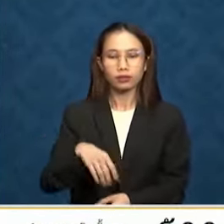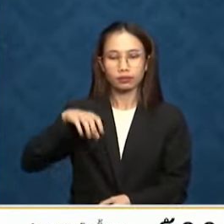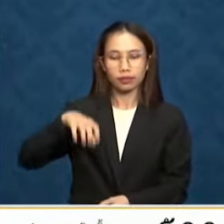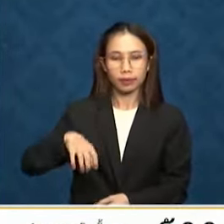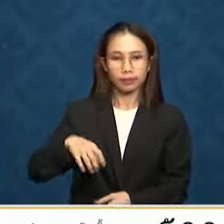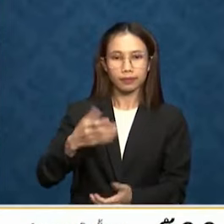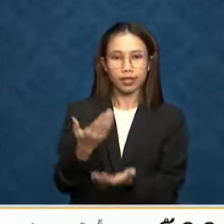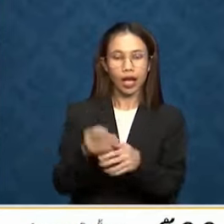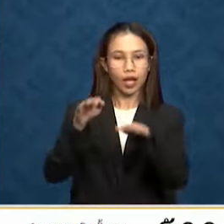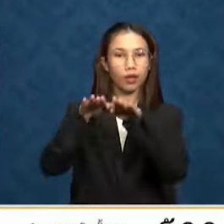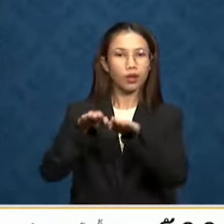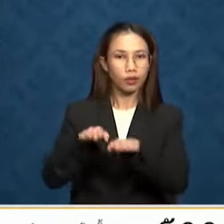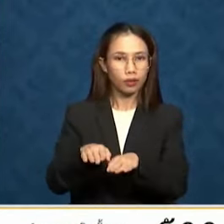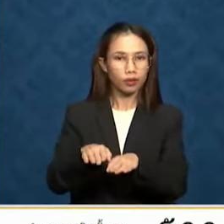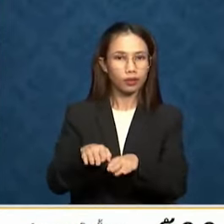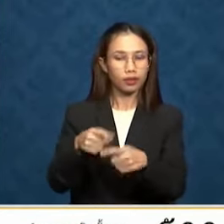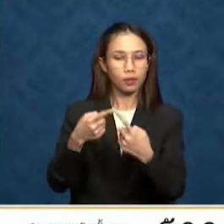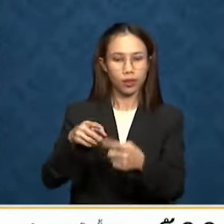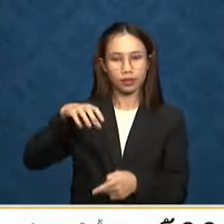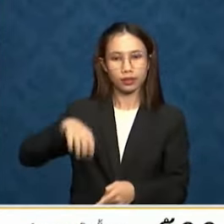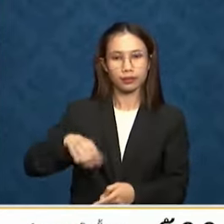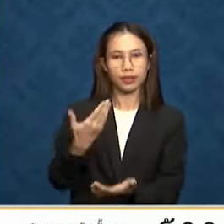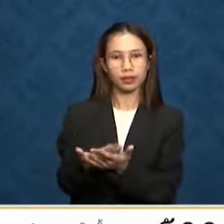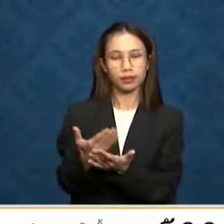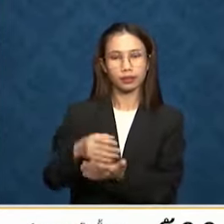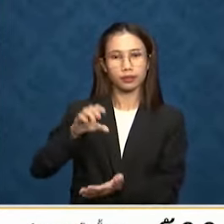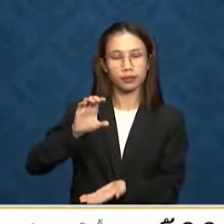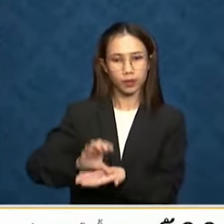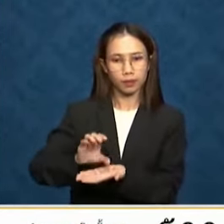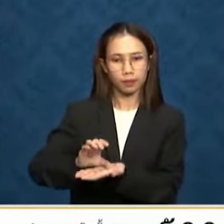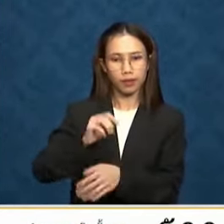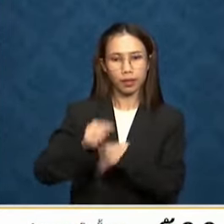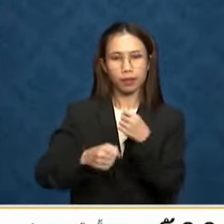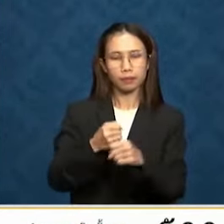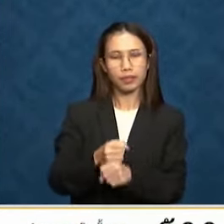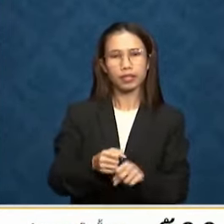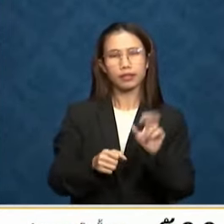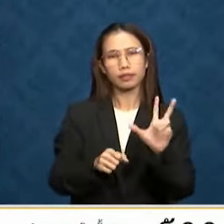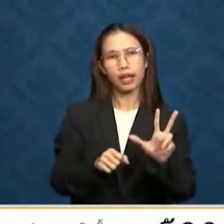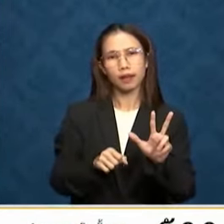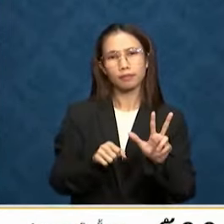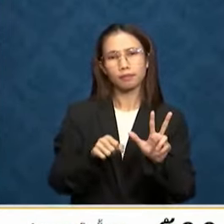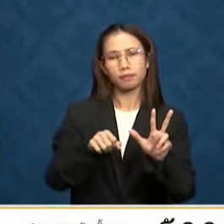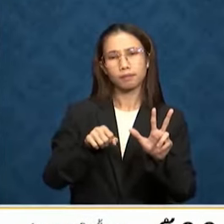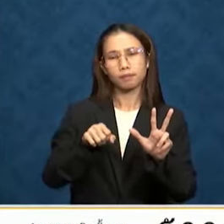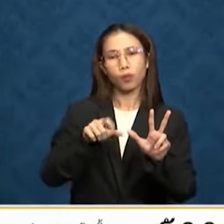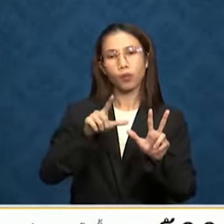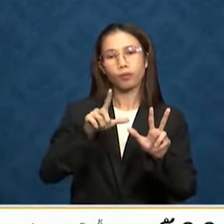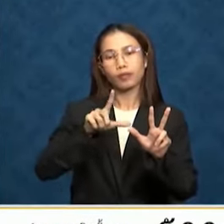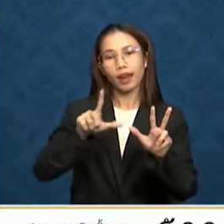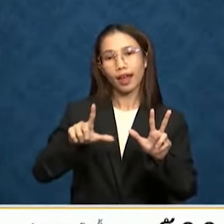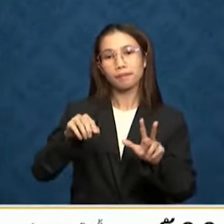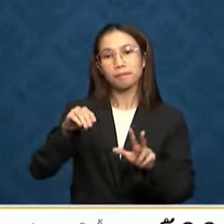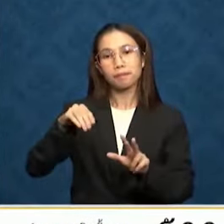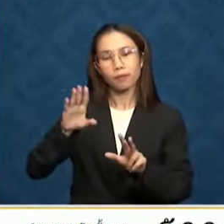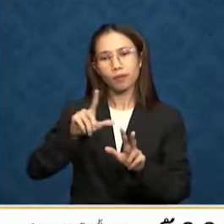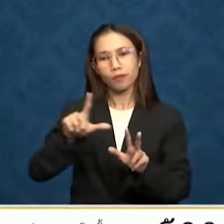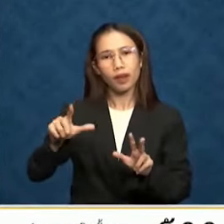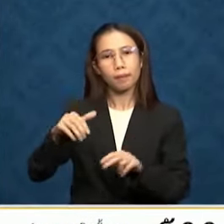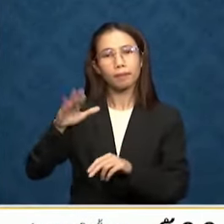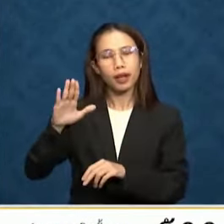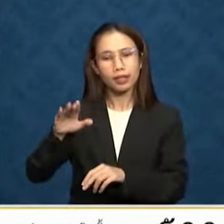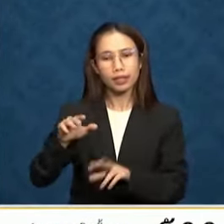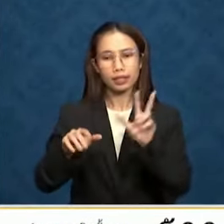เองค่ะที่จัดสรรงบประมาณนะคะปีละ 3กว่าๆล้าน 3กว่าๆล้านบาทในปีนี้เนี่ย